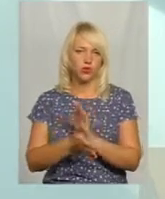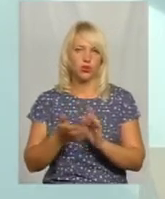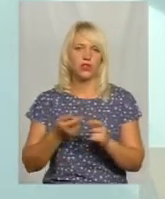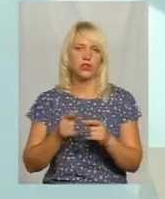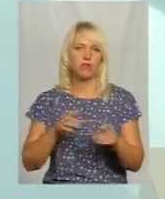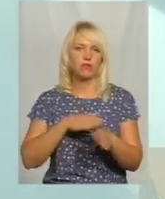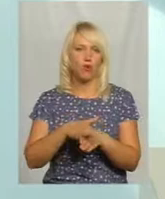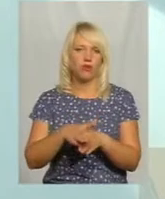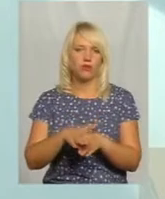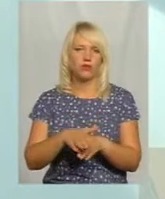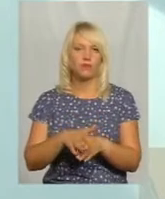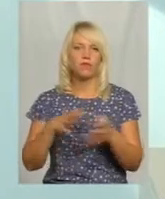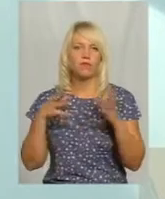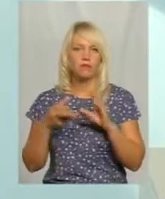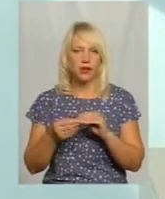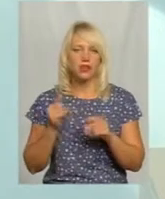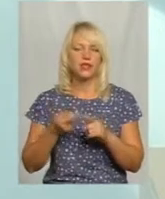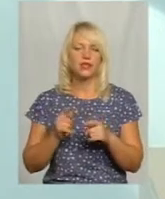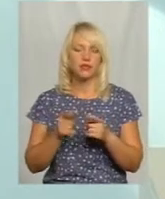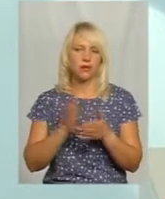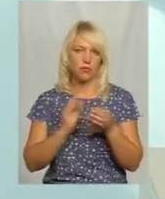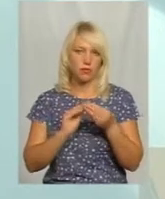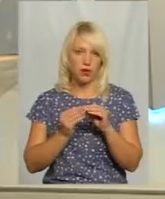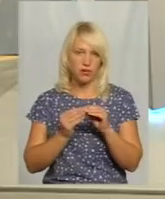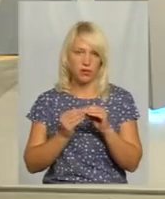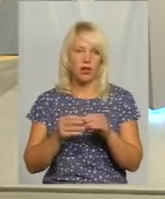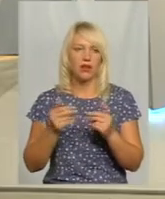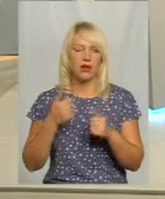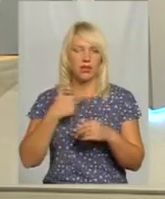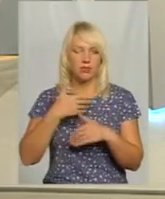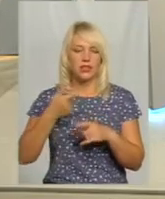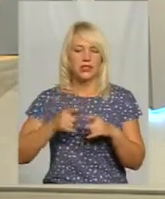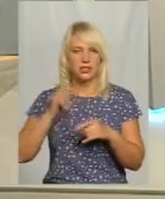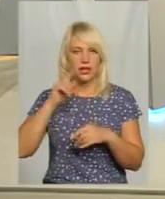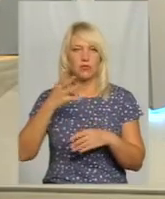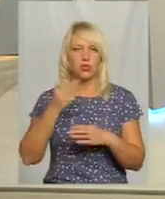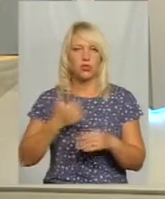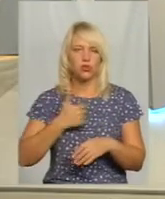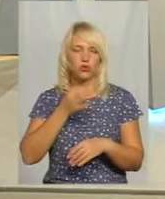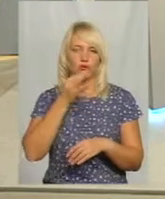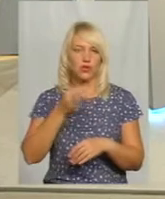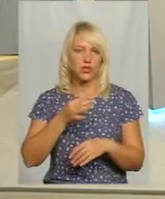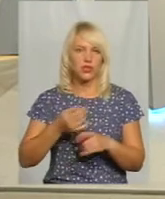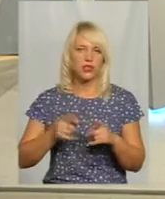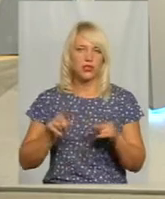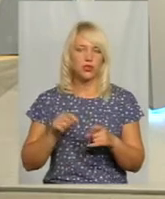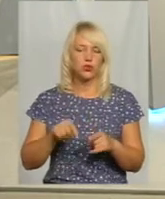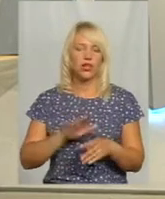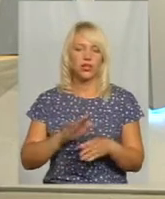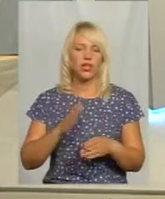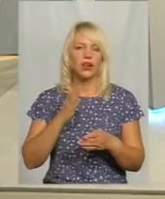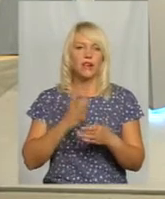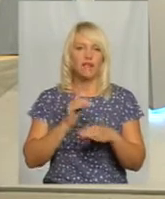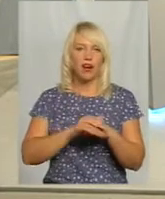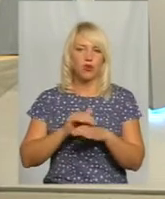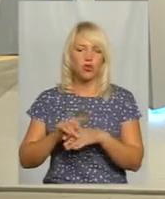мірі. Звичайно, що це є проблема. Ми це знаємо. І ще хочу сказати, так, тут не тільки суб'єктивні певні фактори, тут